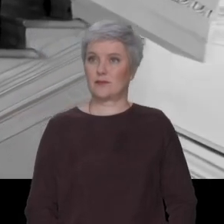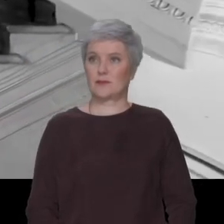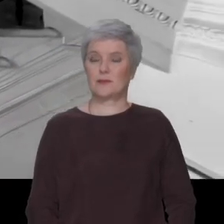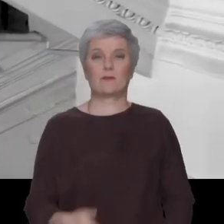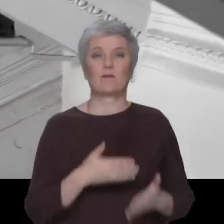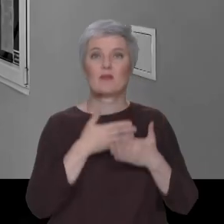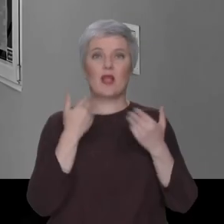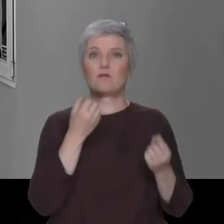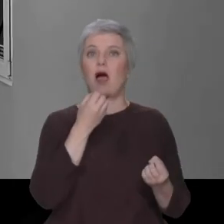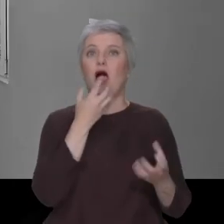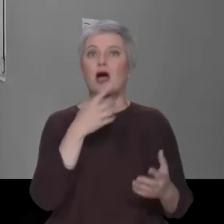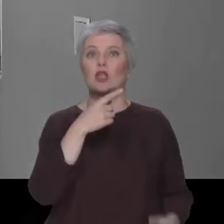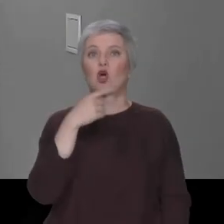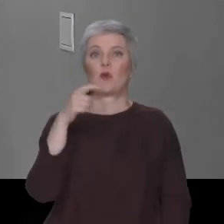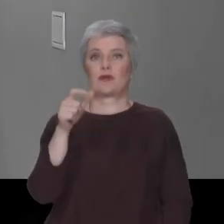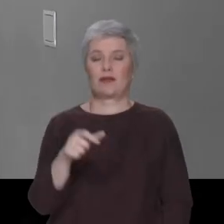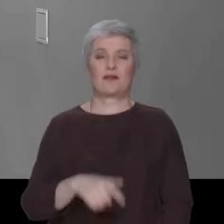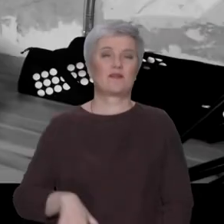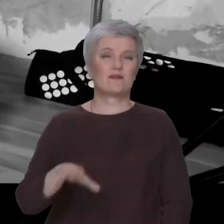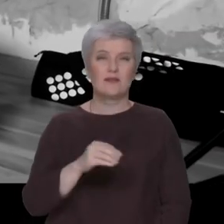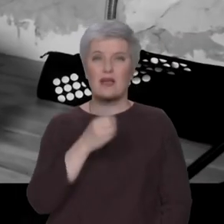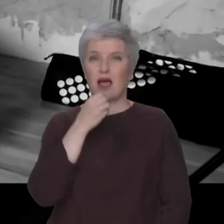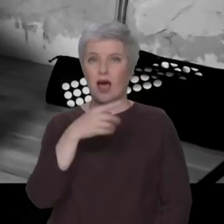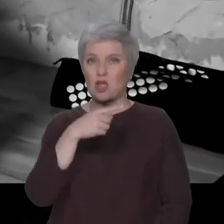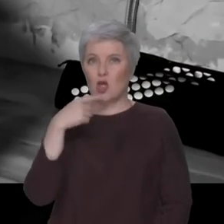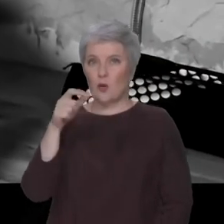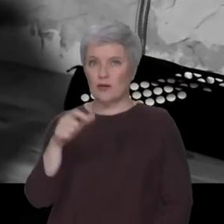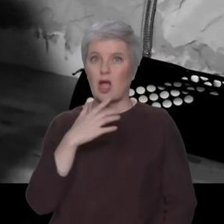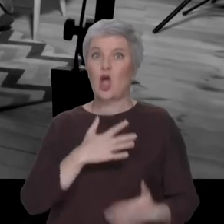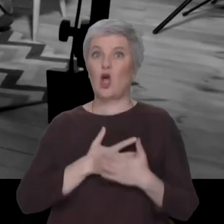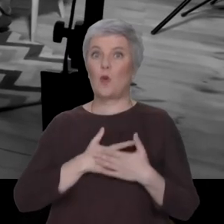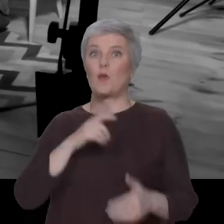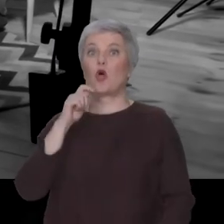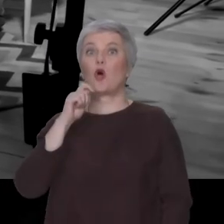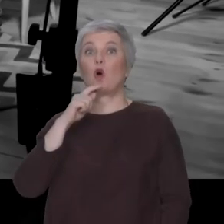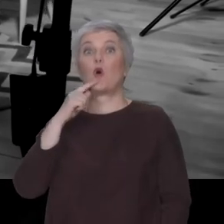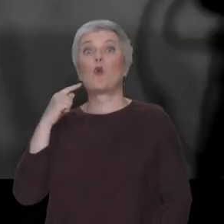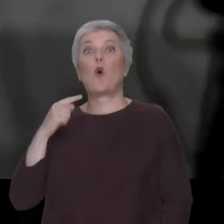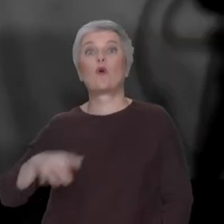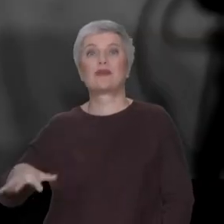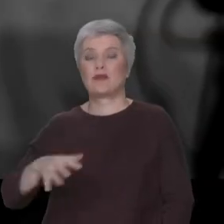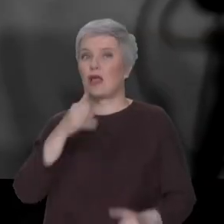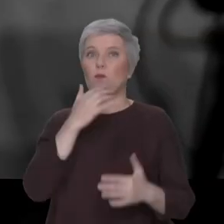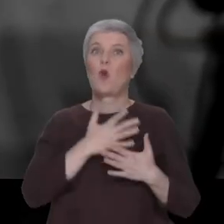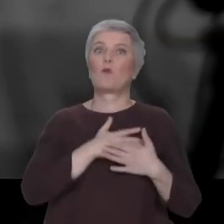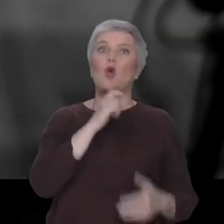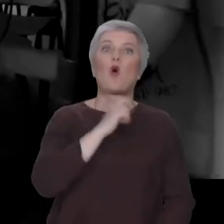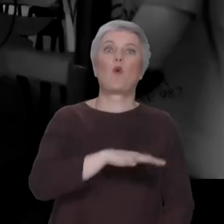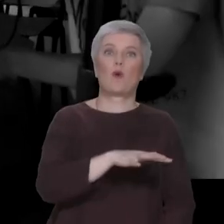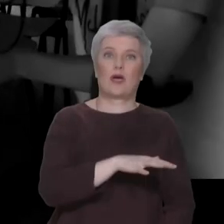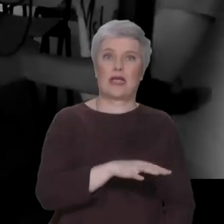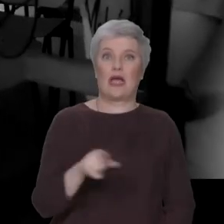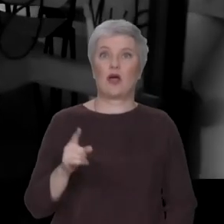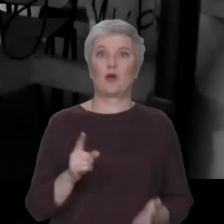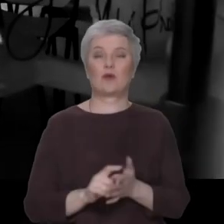Нема гарних росіян. Всі гарні росіяни люблять Росію. Вони не можуть любити Україну в принципі. І вони повинні трясти Росію, а не